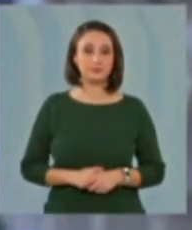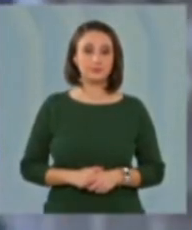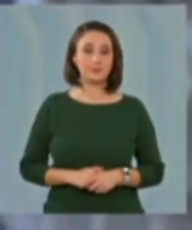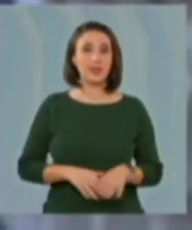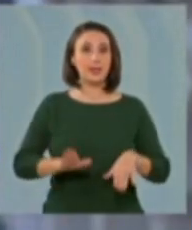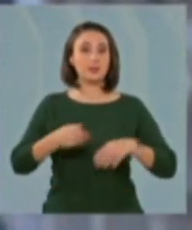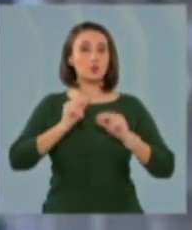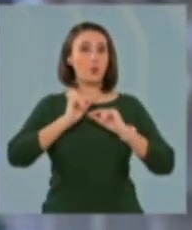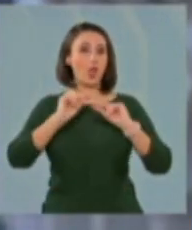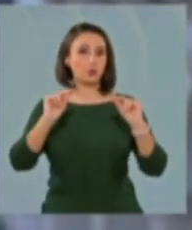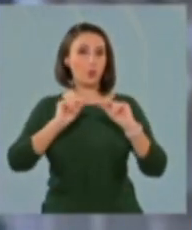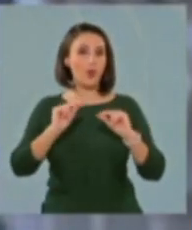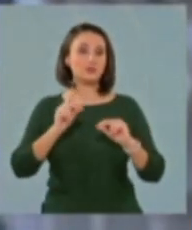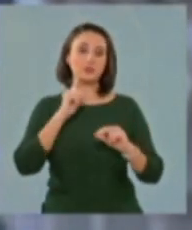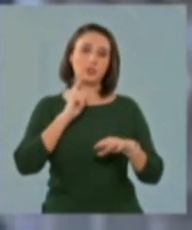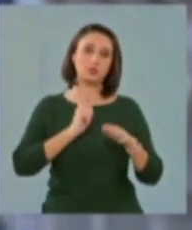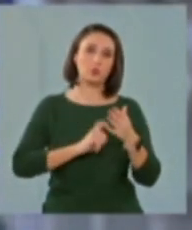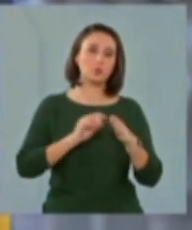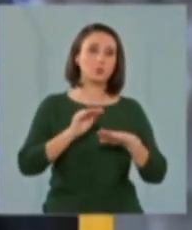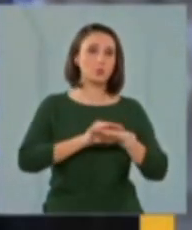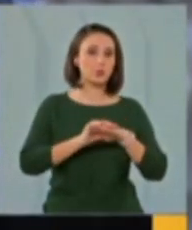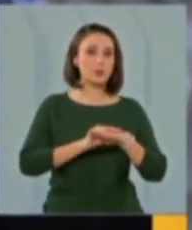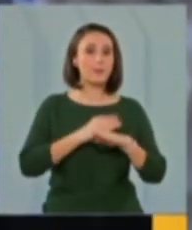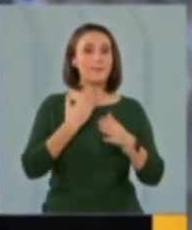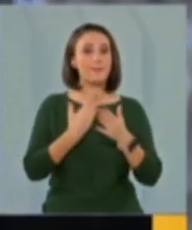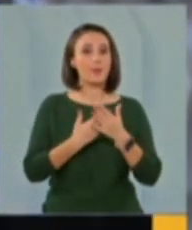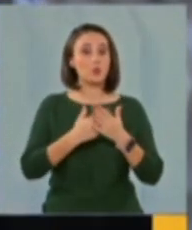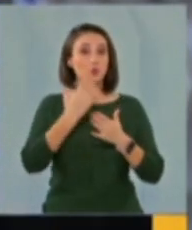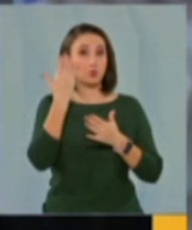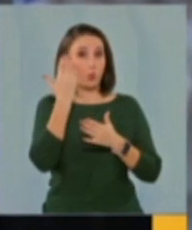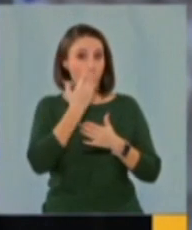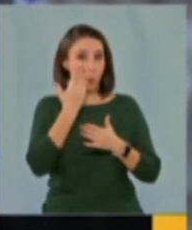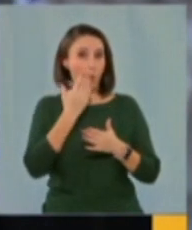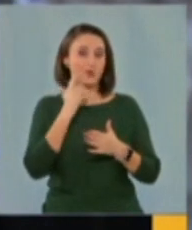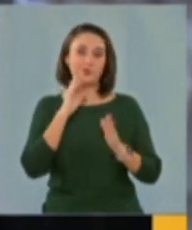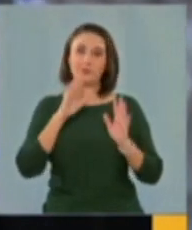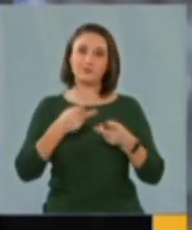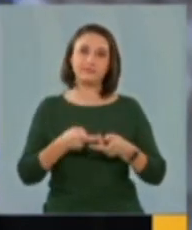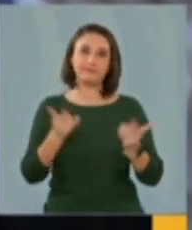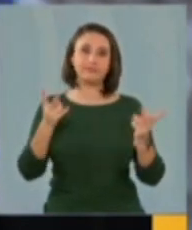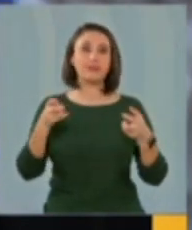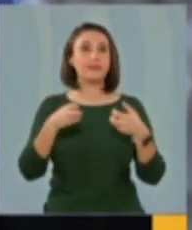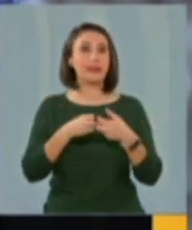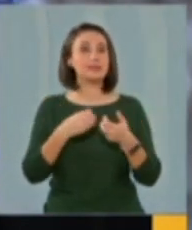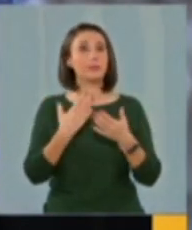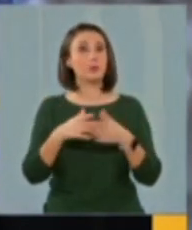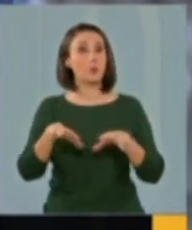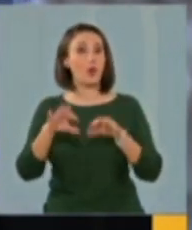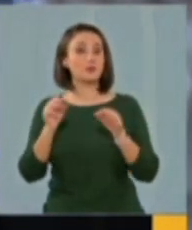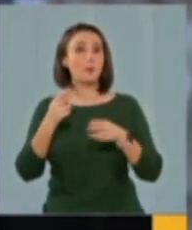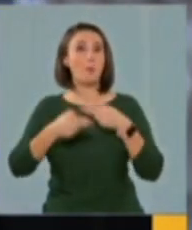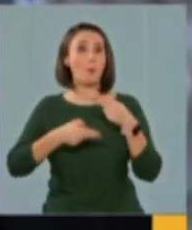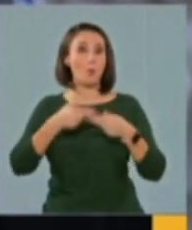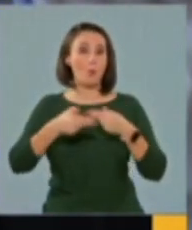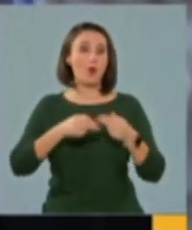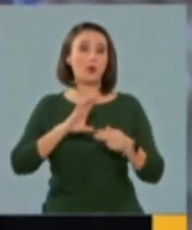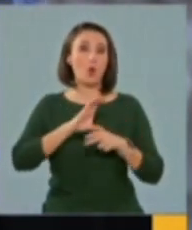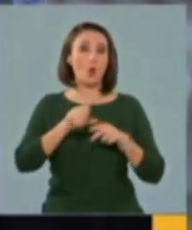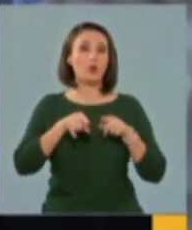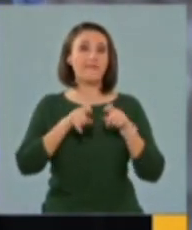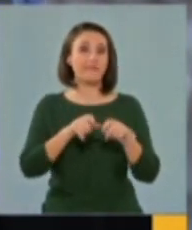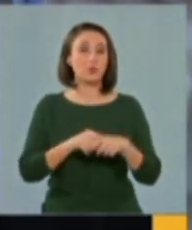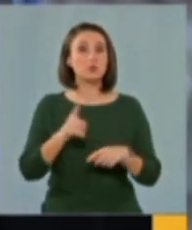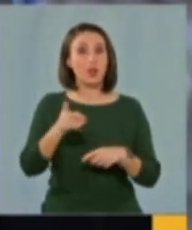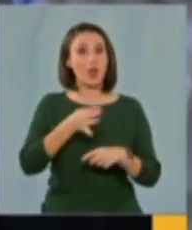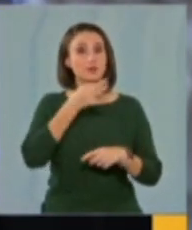Ministrul Educației Sorin Câmpeanu și-a cerut scuze pentru faptul că în școli nu au mai fost distribuite teste pentru depistarea infecției cu coronavirus.